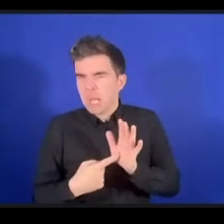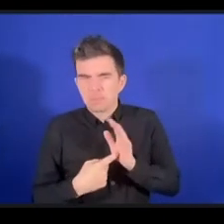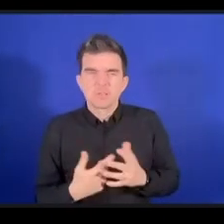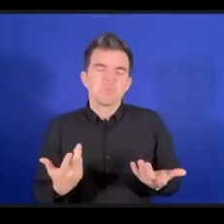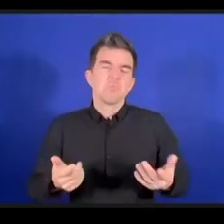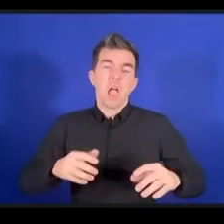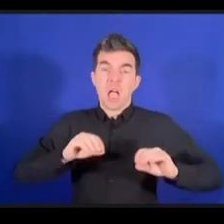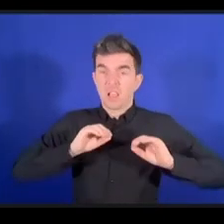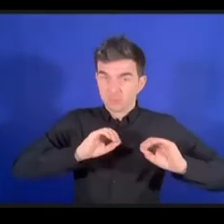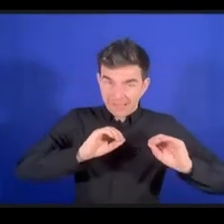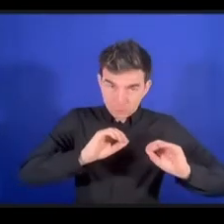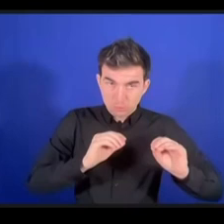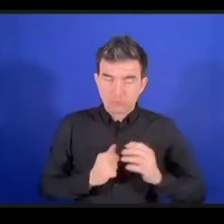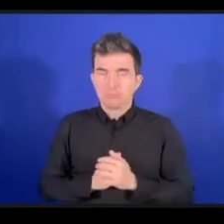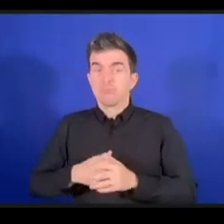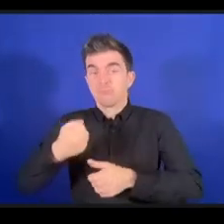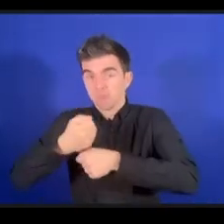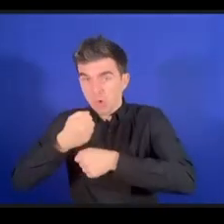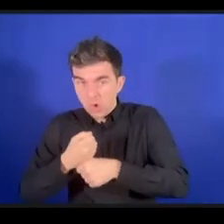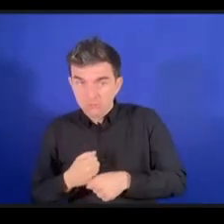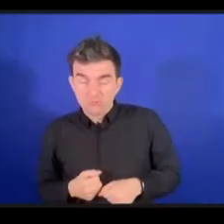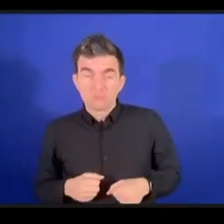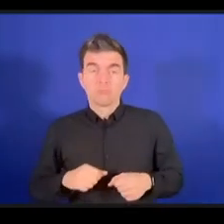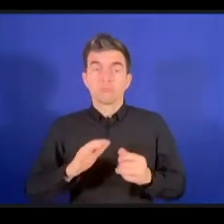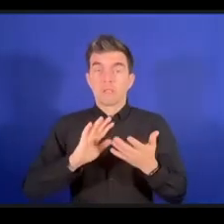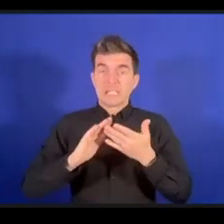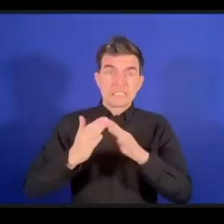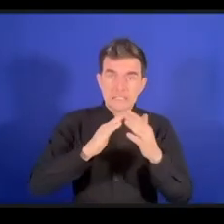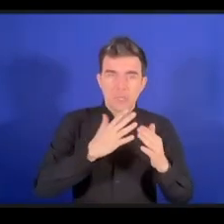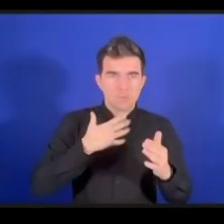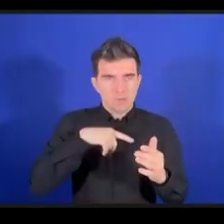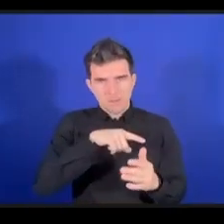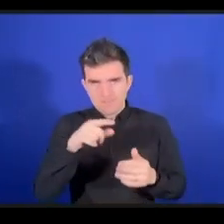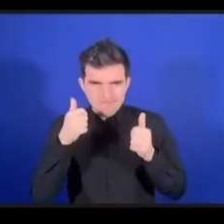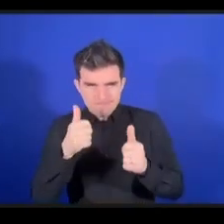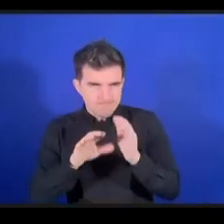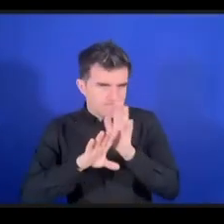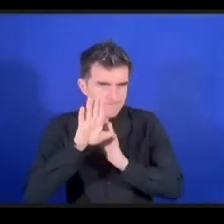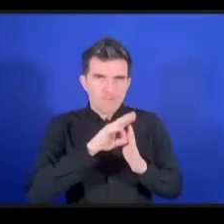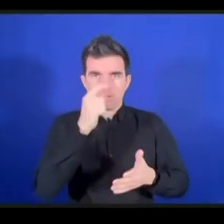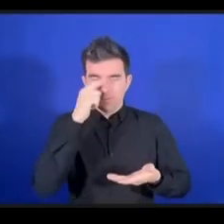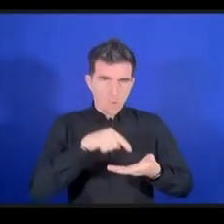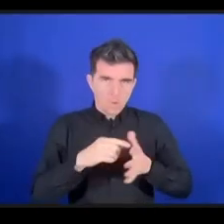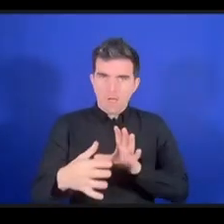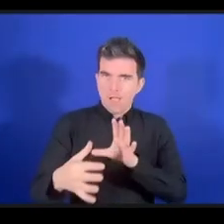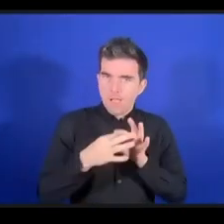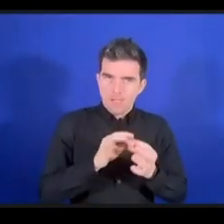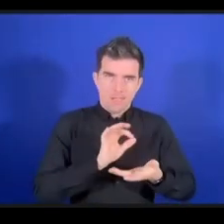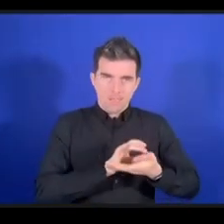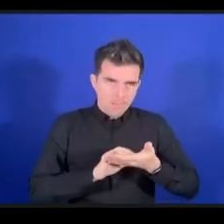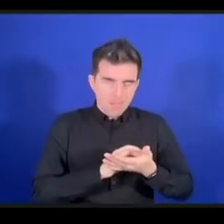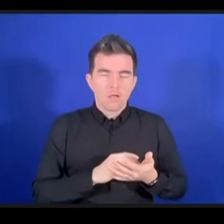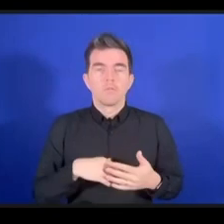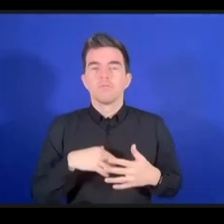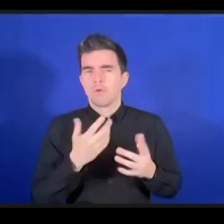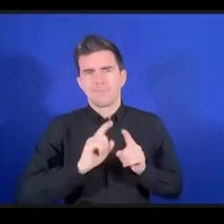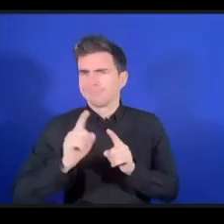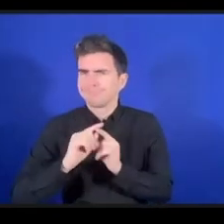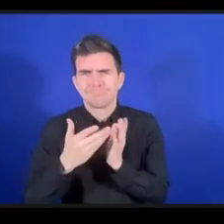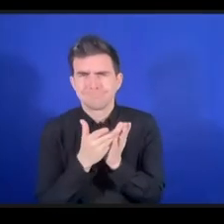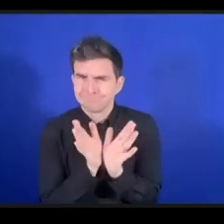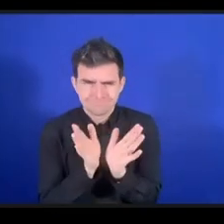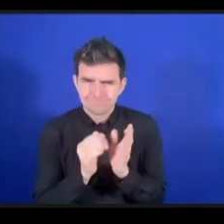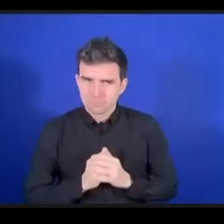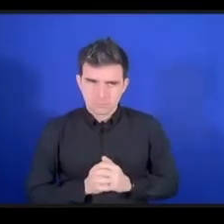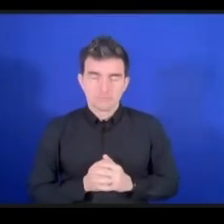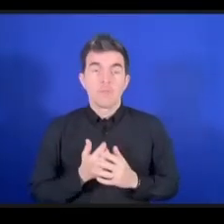的需求，包括要发展智慧城市，能够获取不同的资源等等。所以呢，我们确实是在执